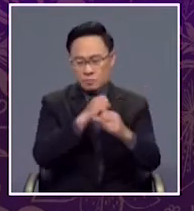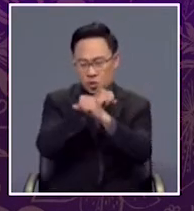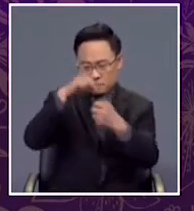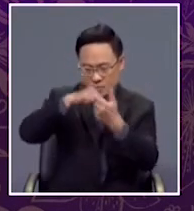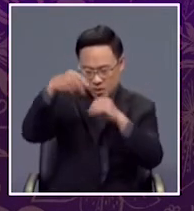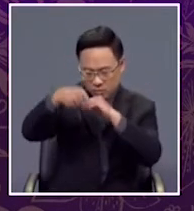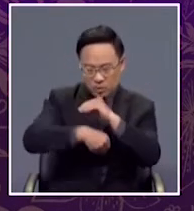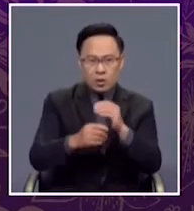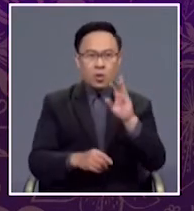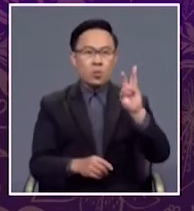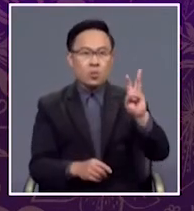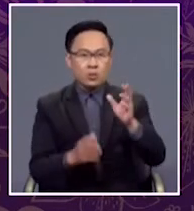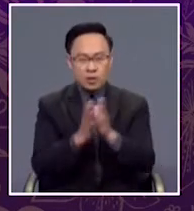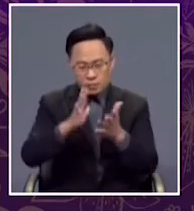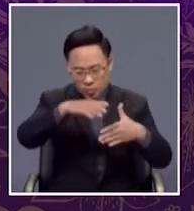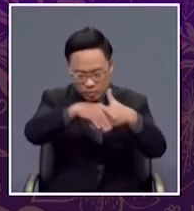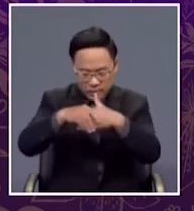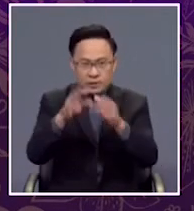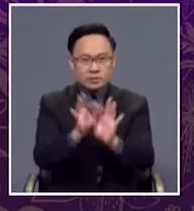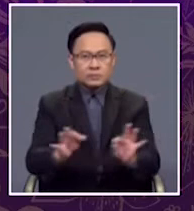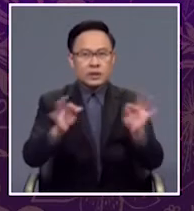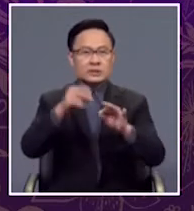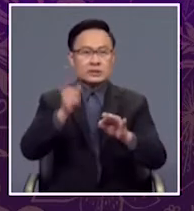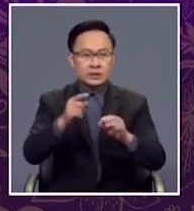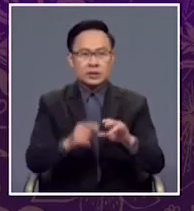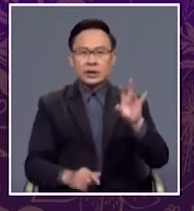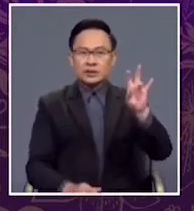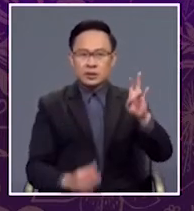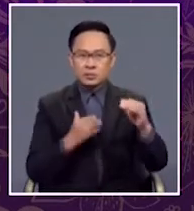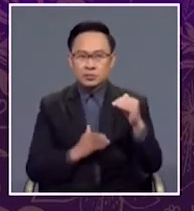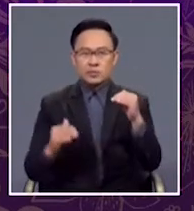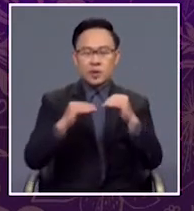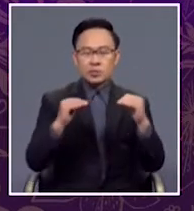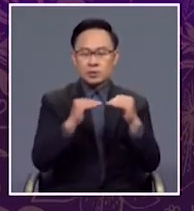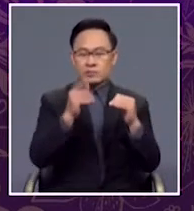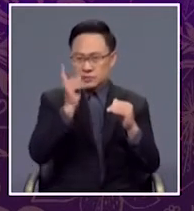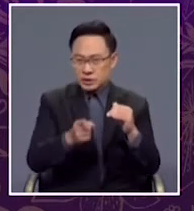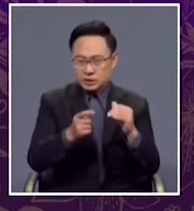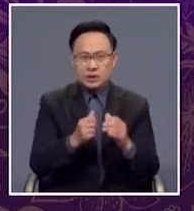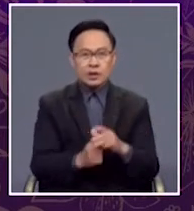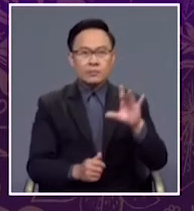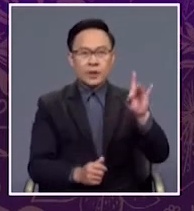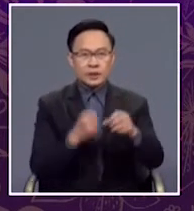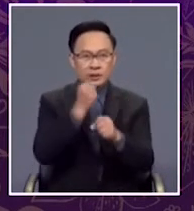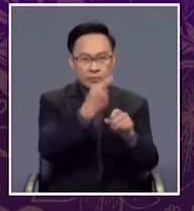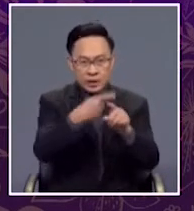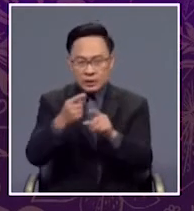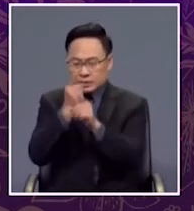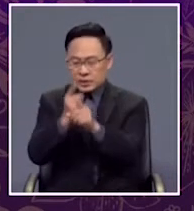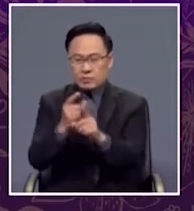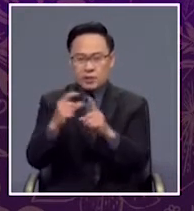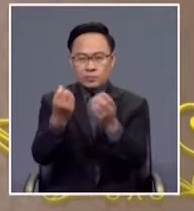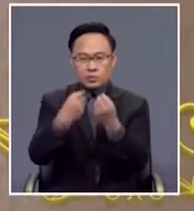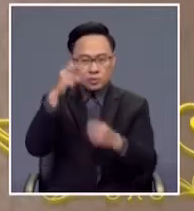ชัน6ปรองดองนั้นสำคัญยิ่ง7เสมอภาคยุติธรรมสำคัญจริง8ทำทุกสิ่งตามศาสตร์พระราช